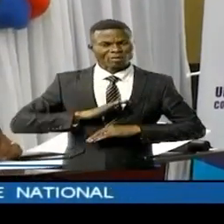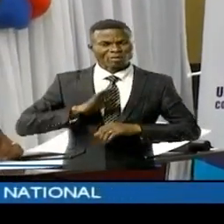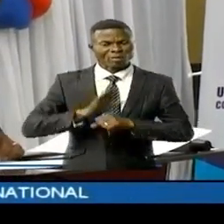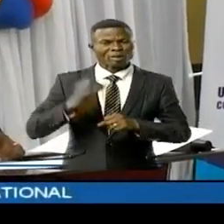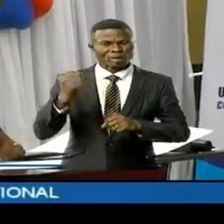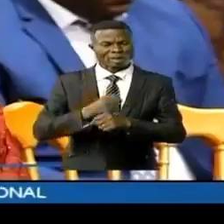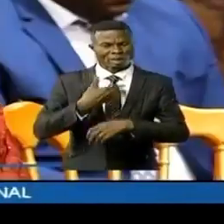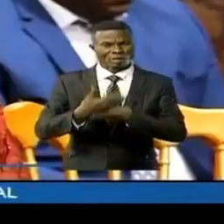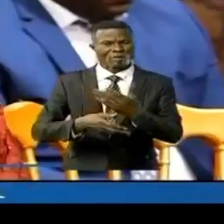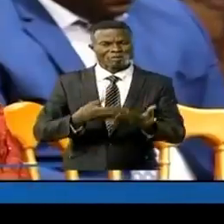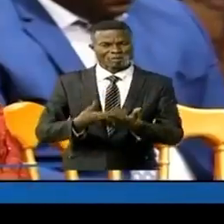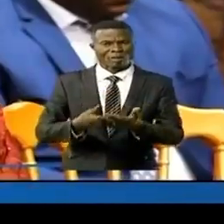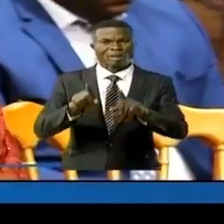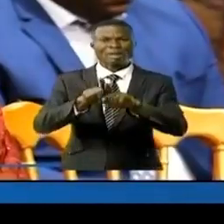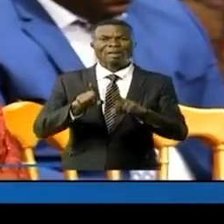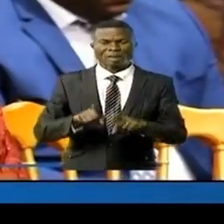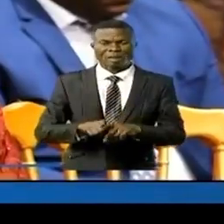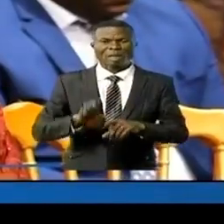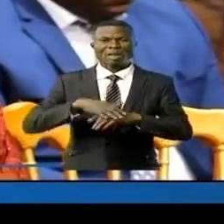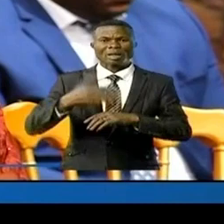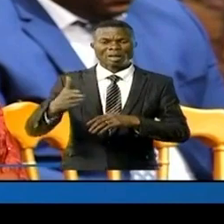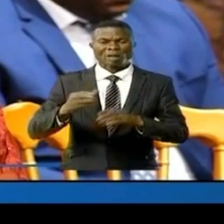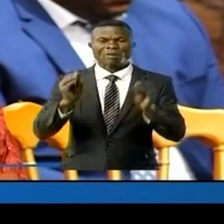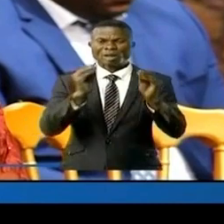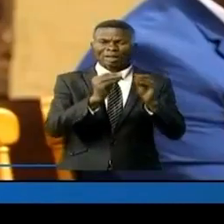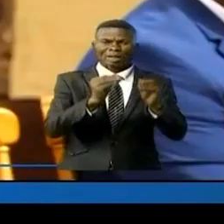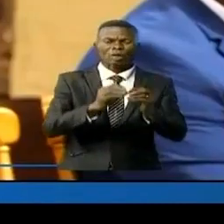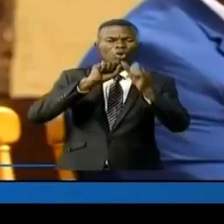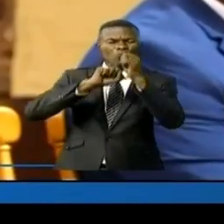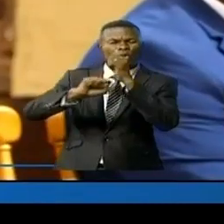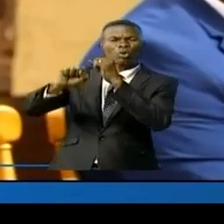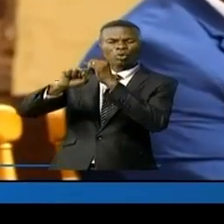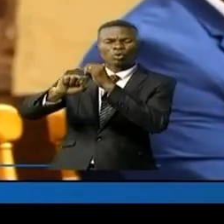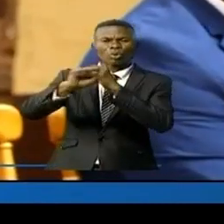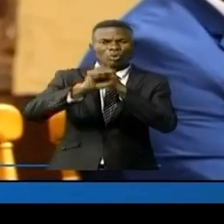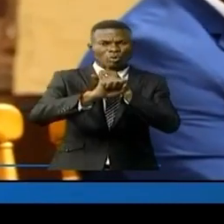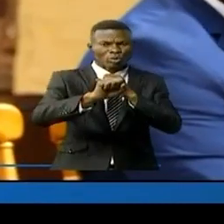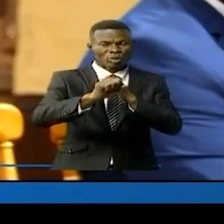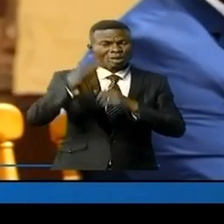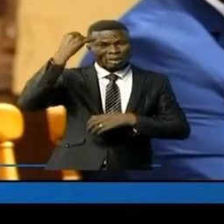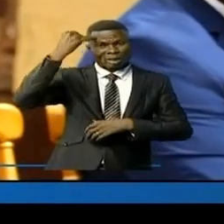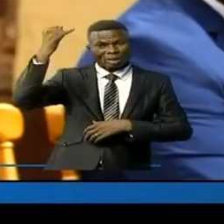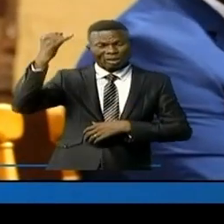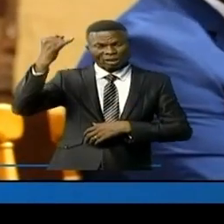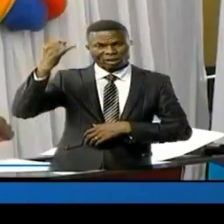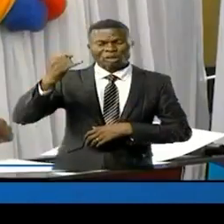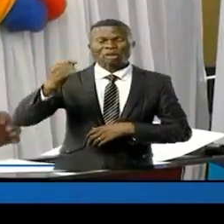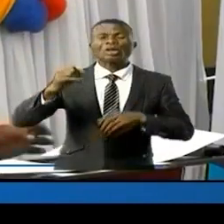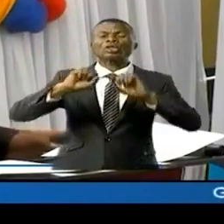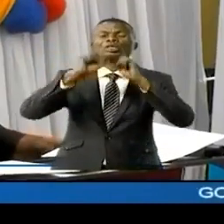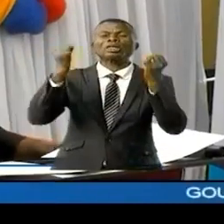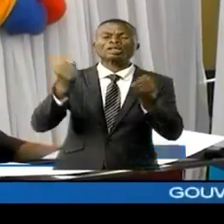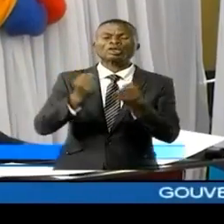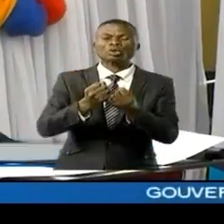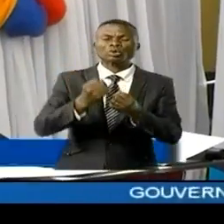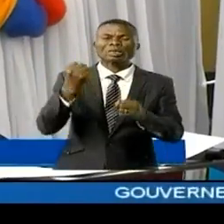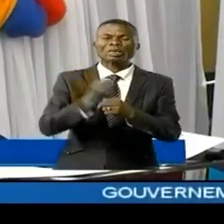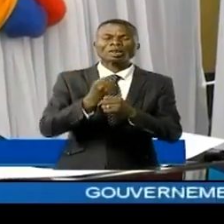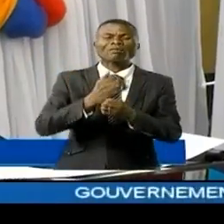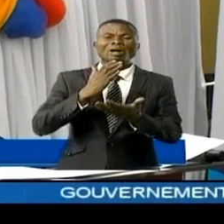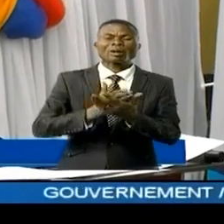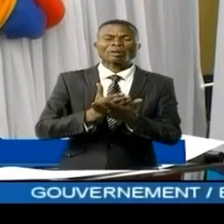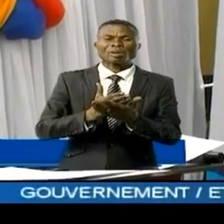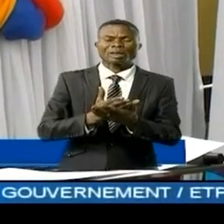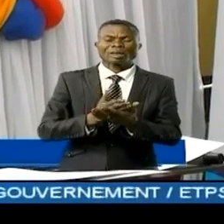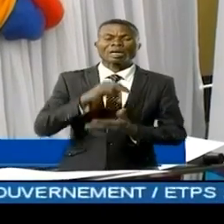abattu et ce après les ateliers de sensibilisation à l'intention de sous traitants qui potion de l'importance de notre